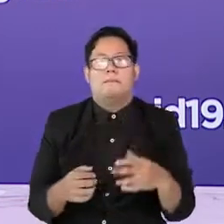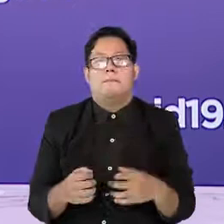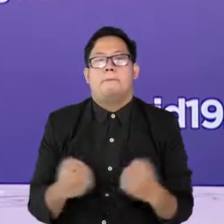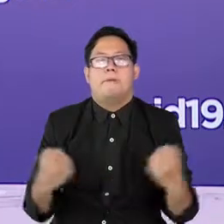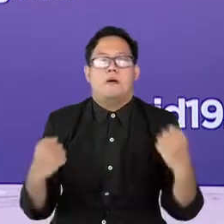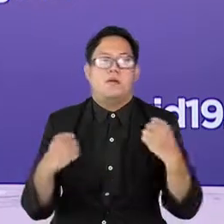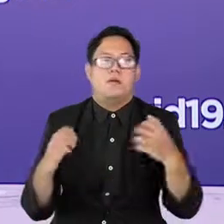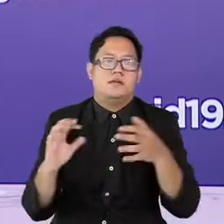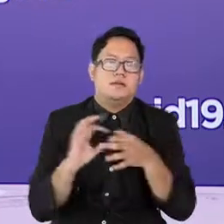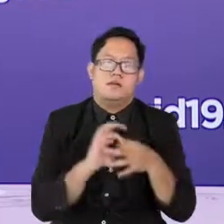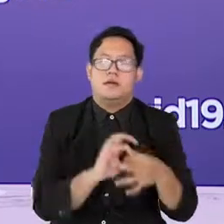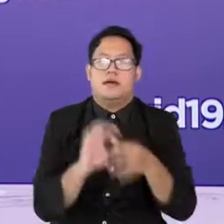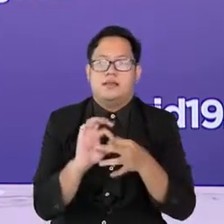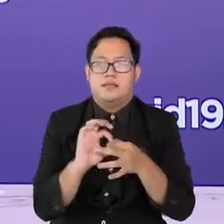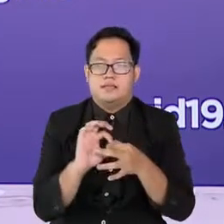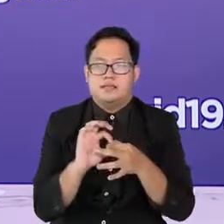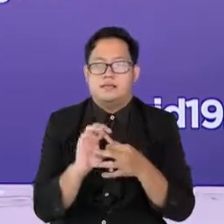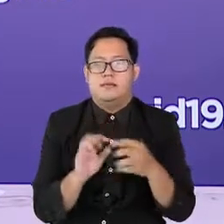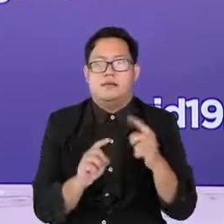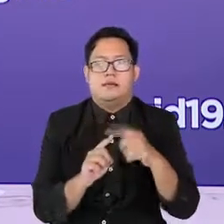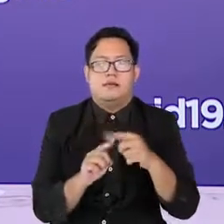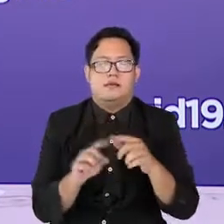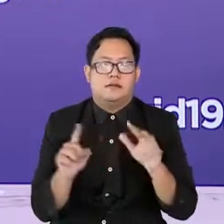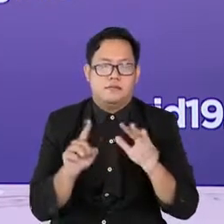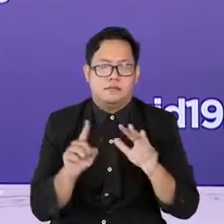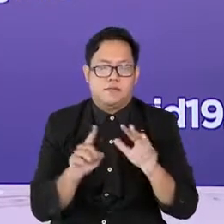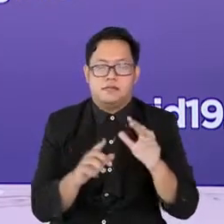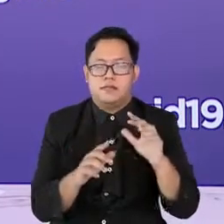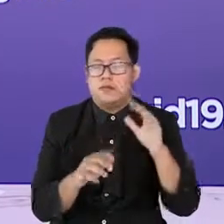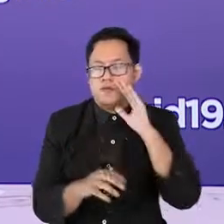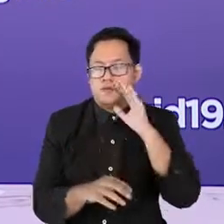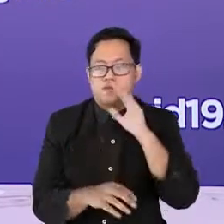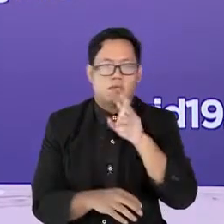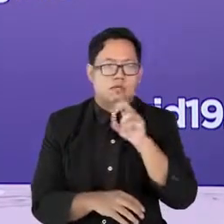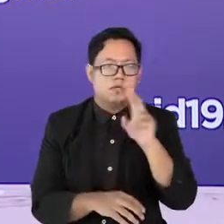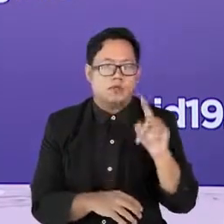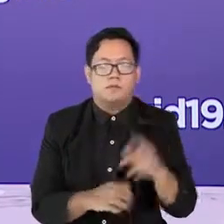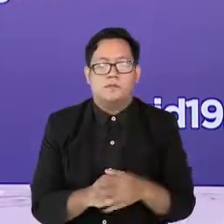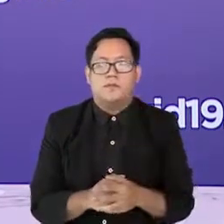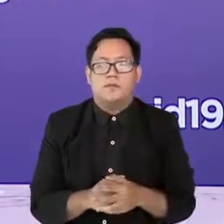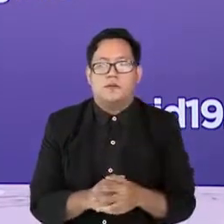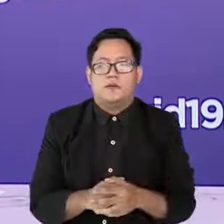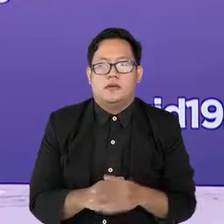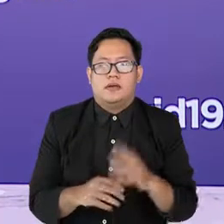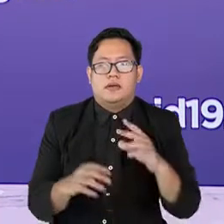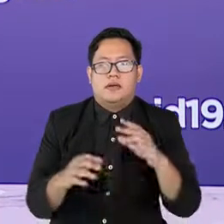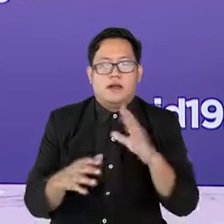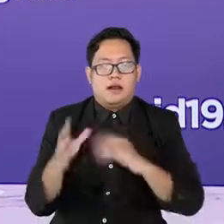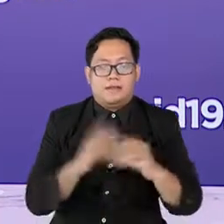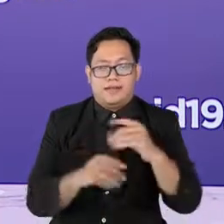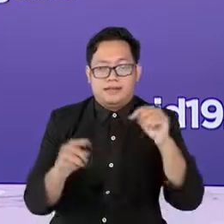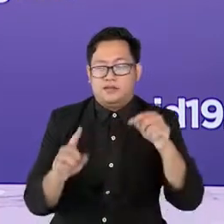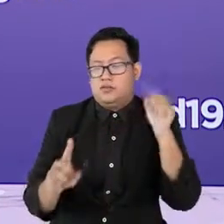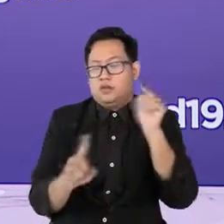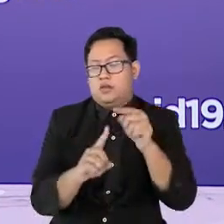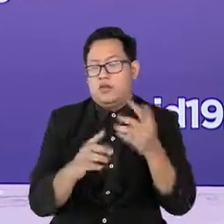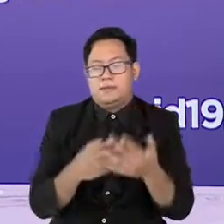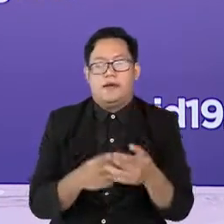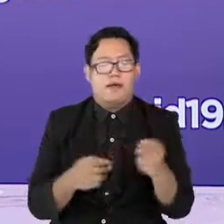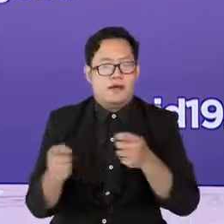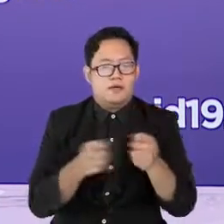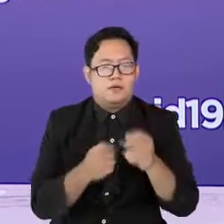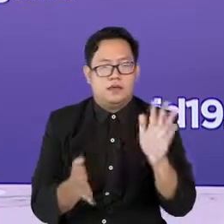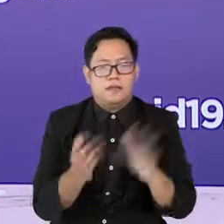pada tanggal 19 Agustus 2021 rakornas ini bertujuan untuk menguatkan kembali berbagai